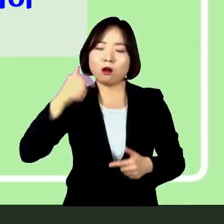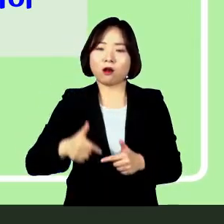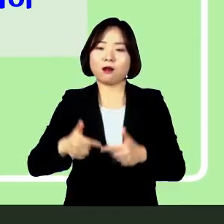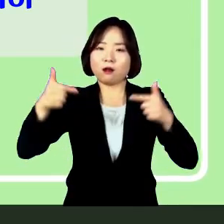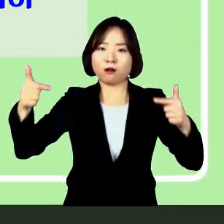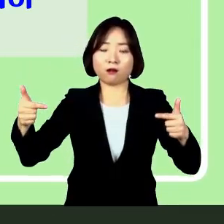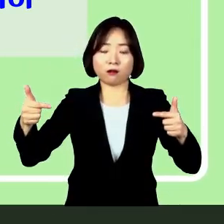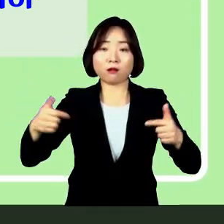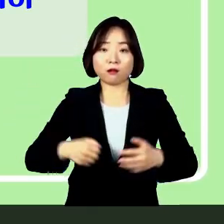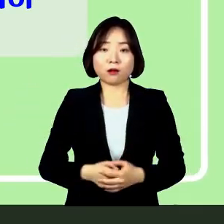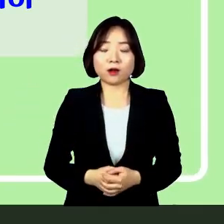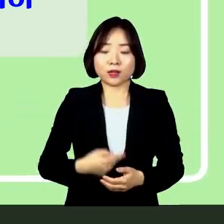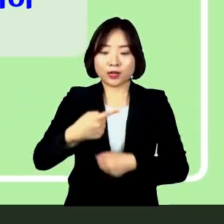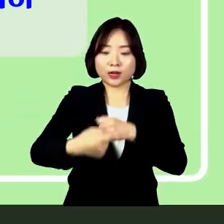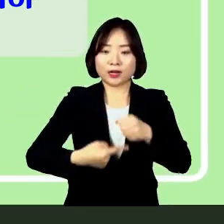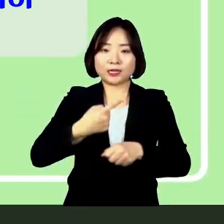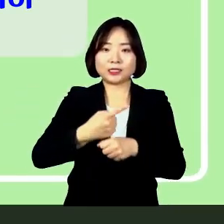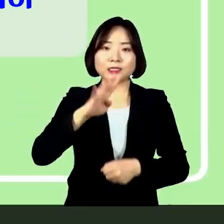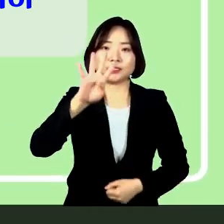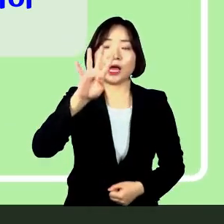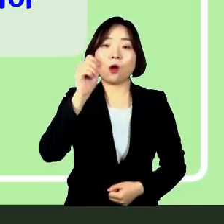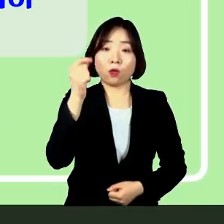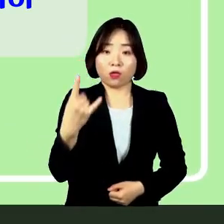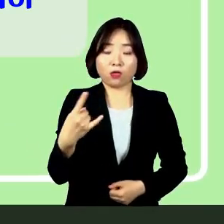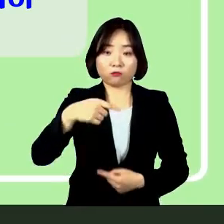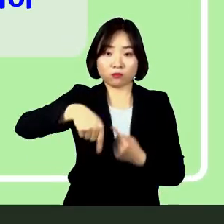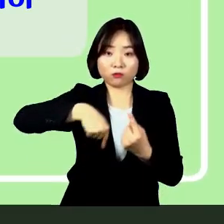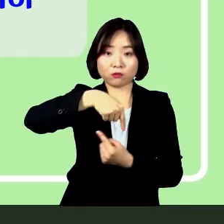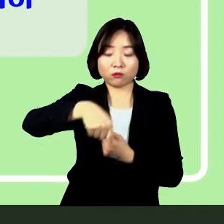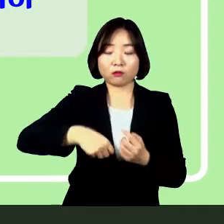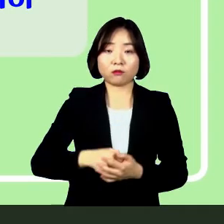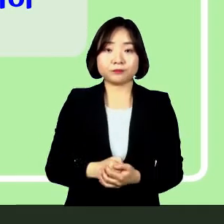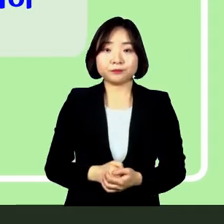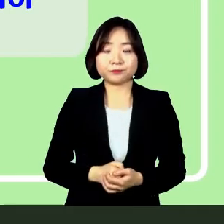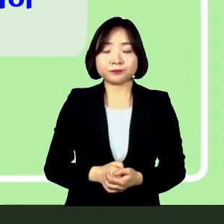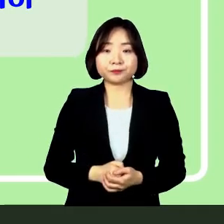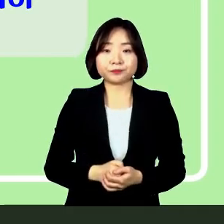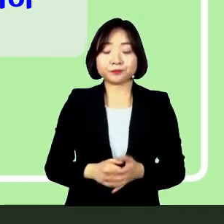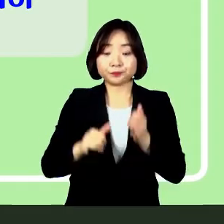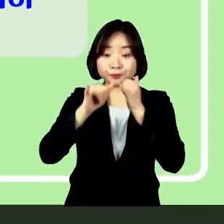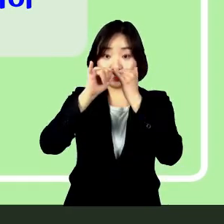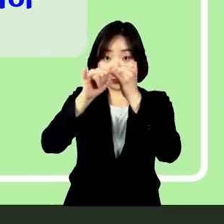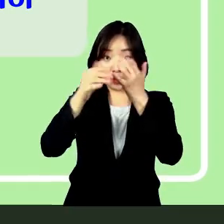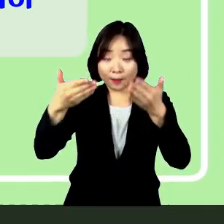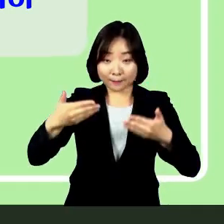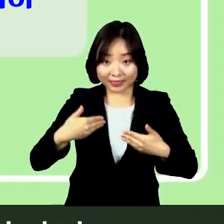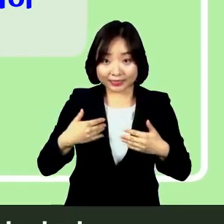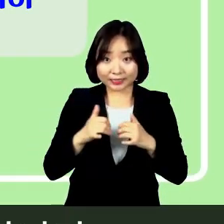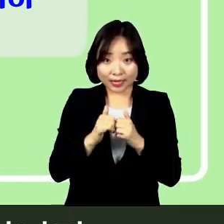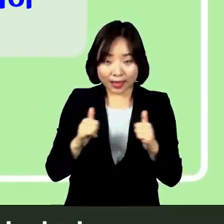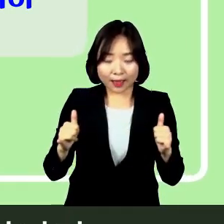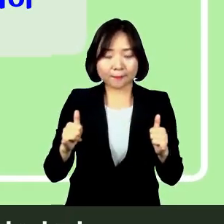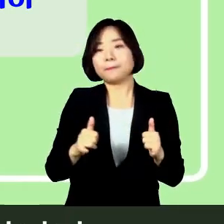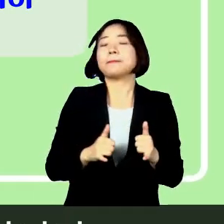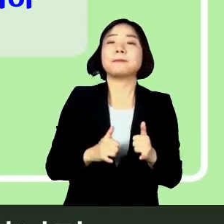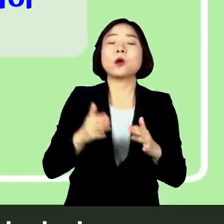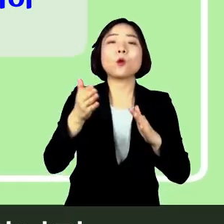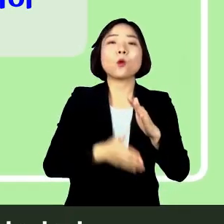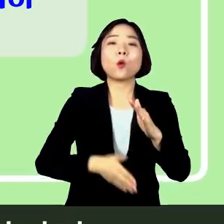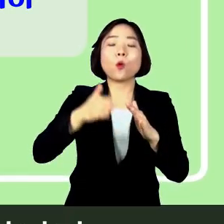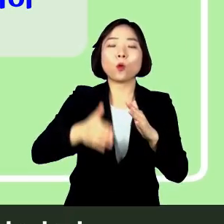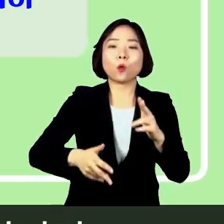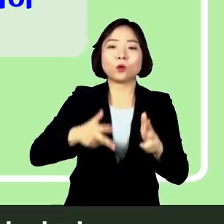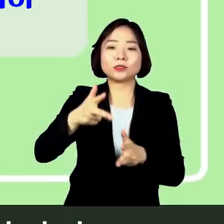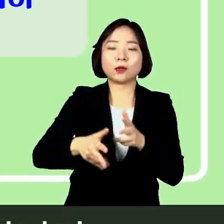3단계로 조정해 연 3회 운영하게 되는데요. 춘안시장 표창을 받은 모범근로자에게는 공공근로사업 연속